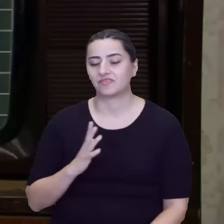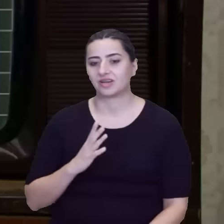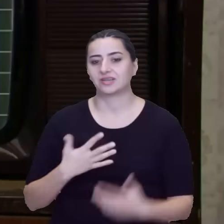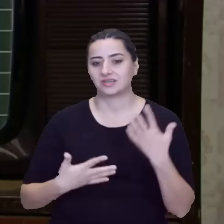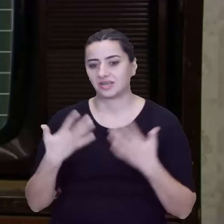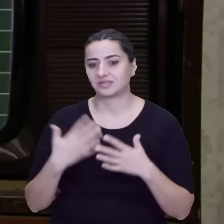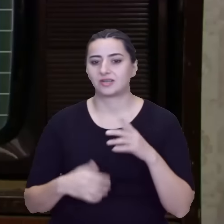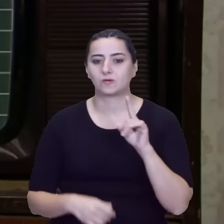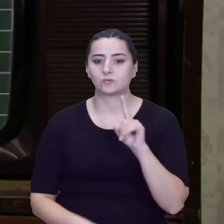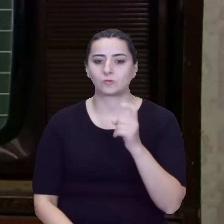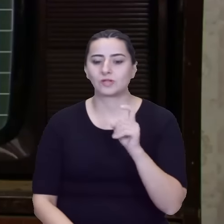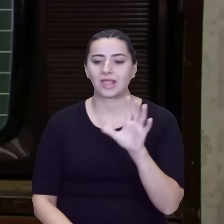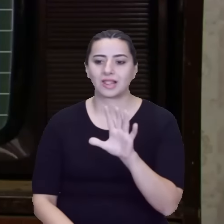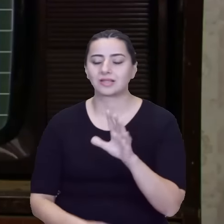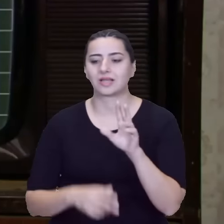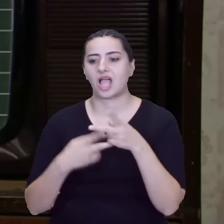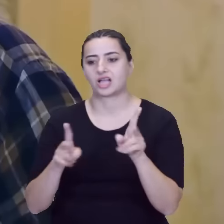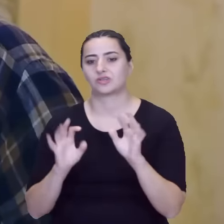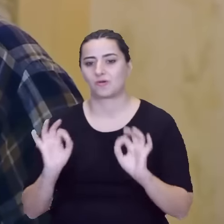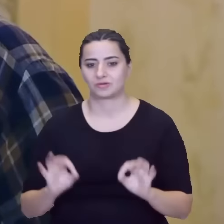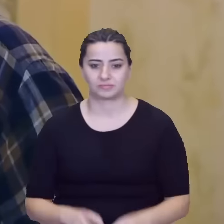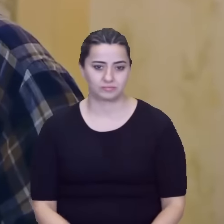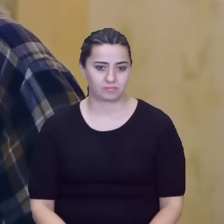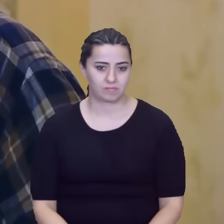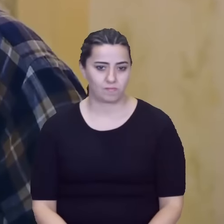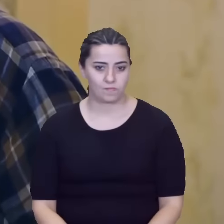televizyon. 19.50'de de yayın başlıyor.